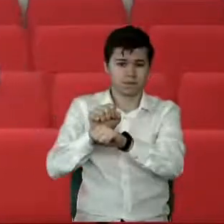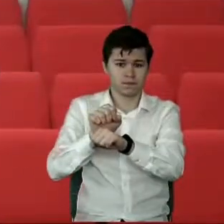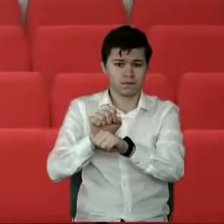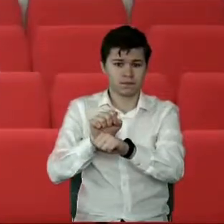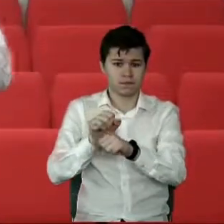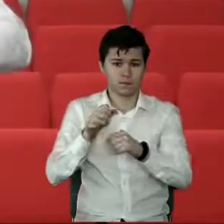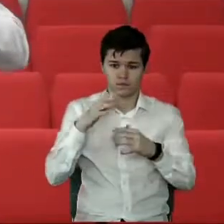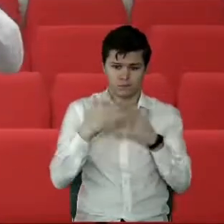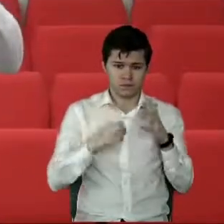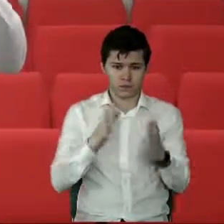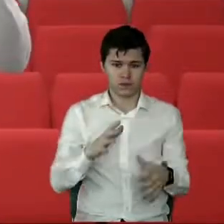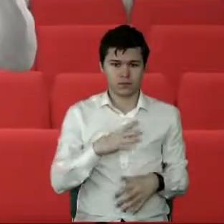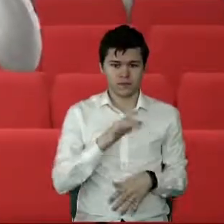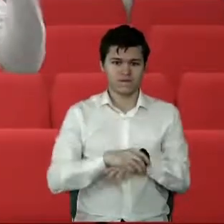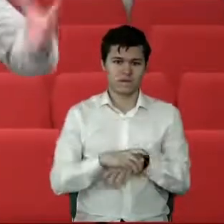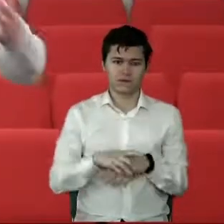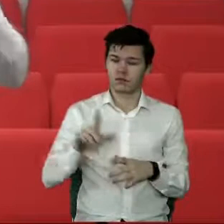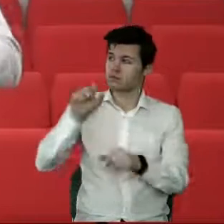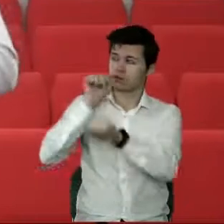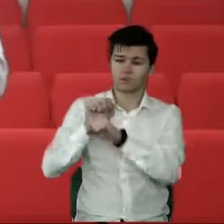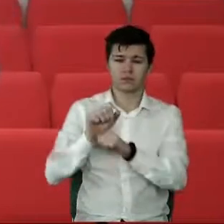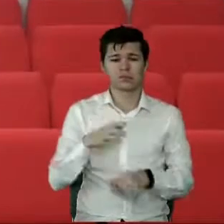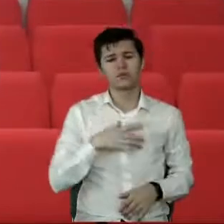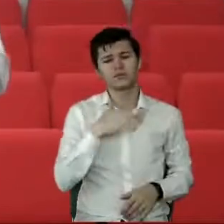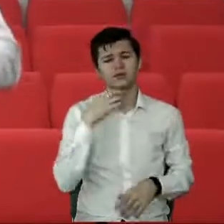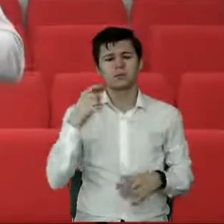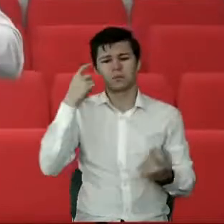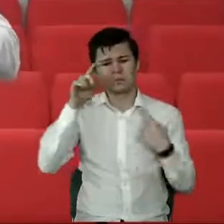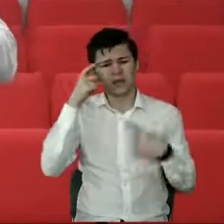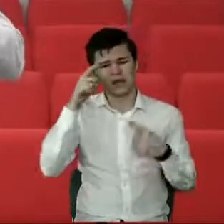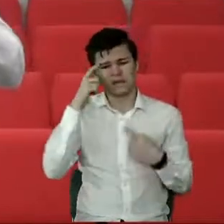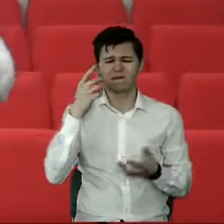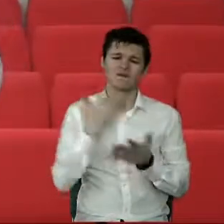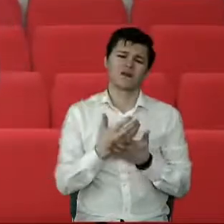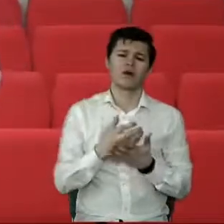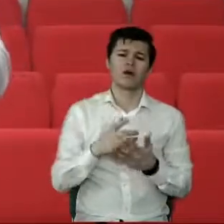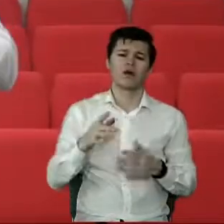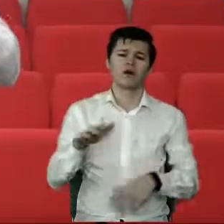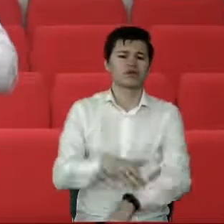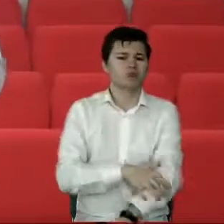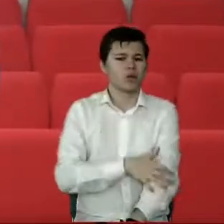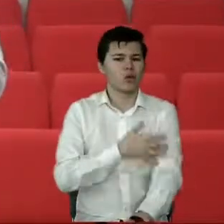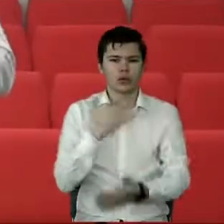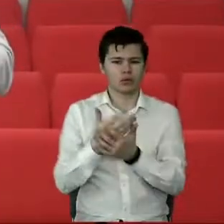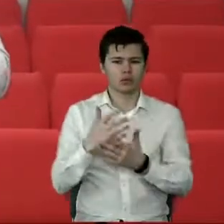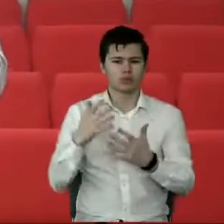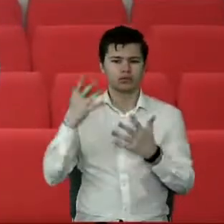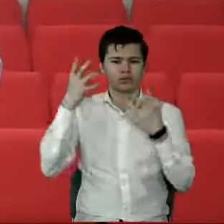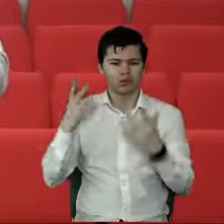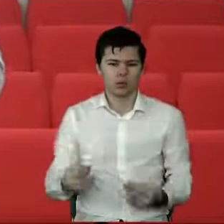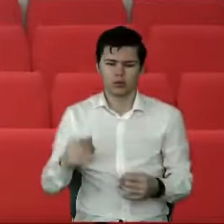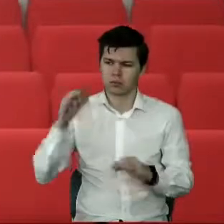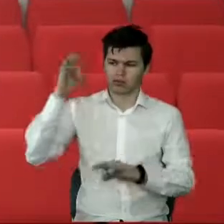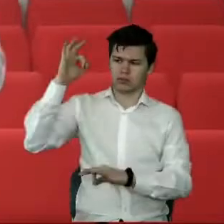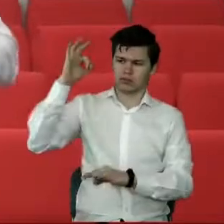миру. Очень много есть мифов и легенд, которые описывают очень длинную ночь или очень длинный день в разных